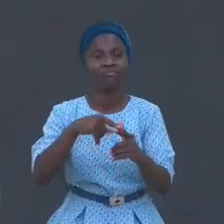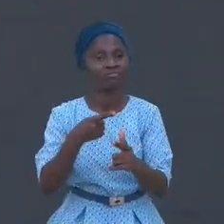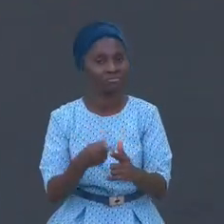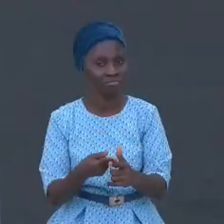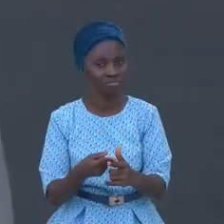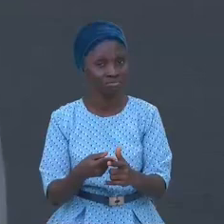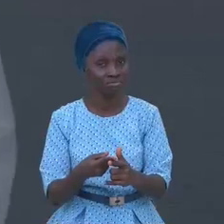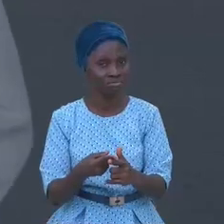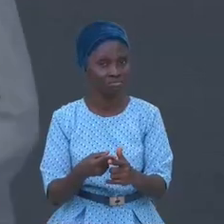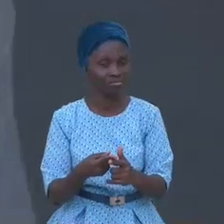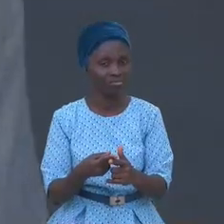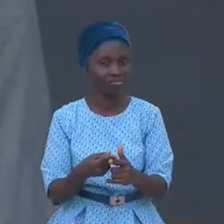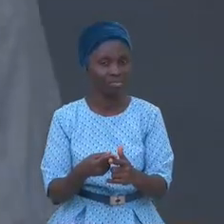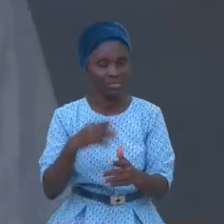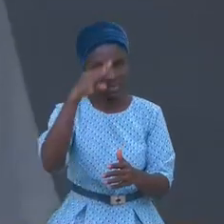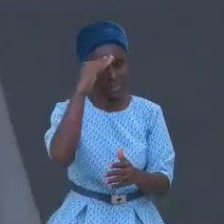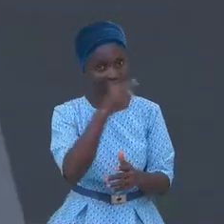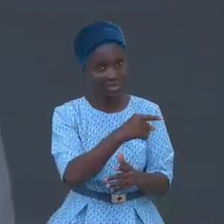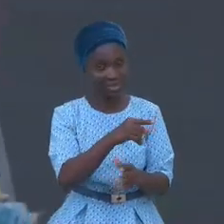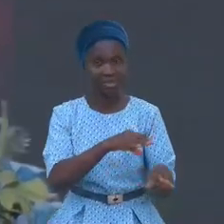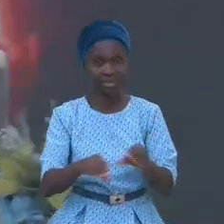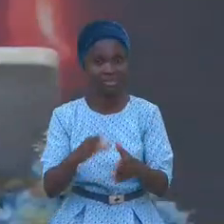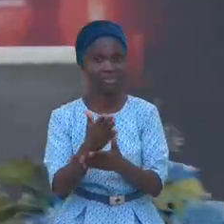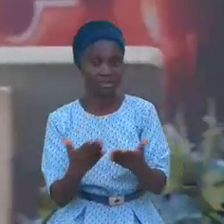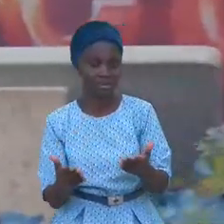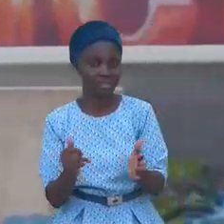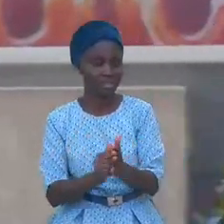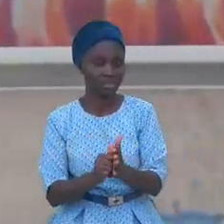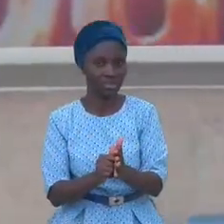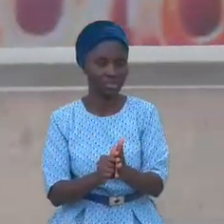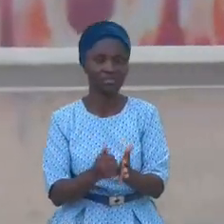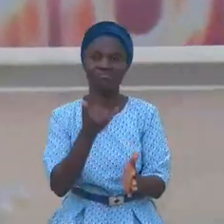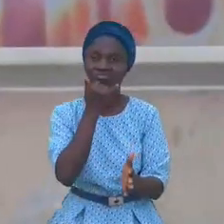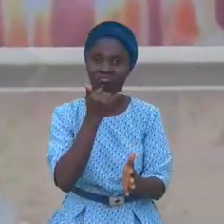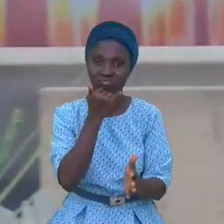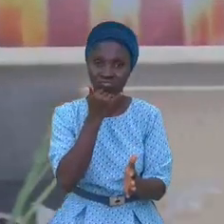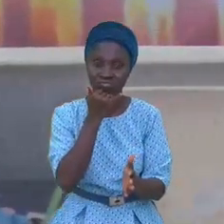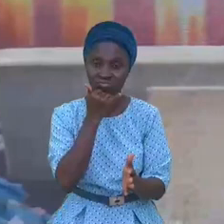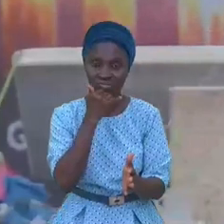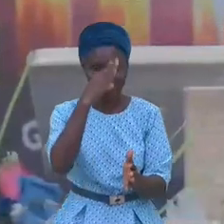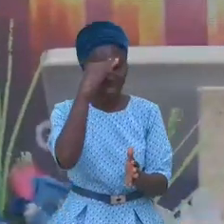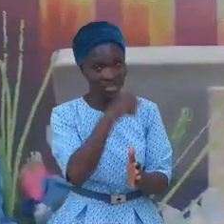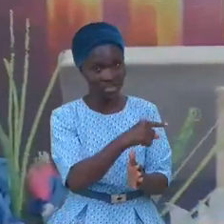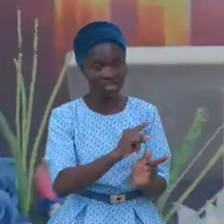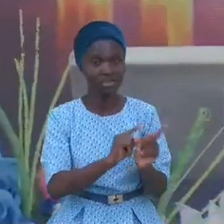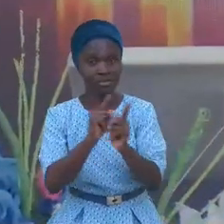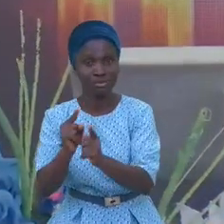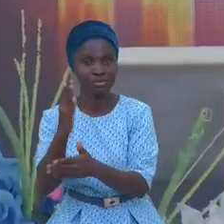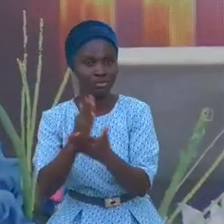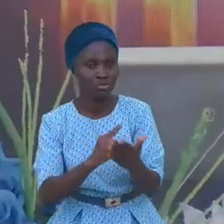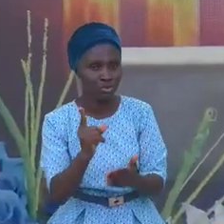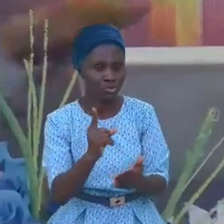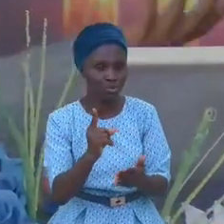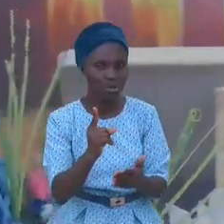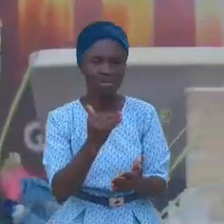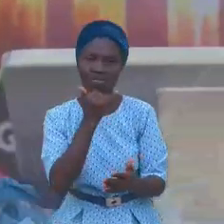Alors, il a fait quelque chose qu'il ne devrait pas faire. Il est allé quelque part qu'il ne devrait pas aller.